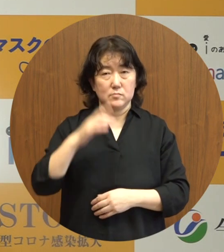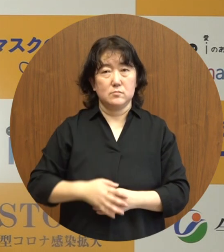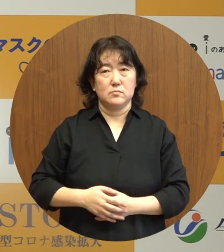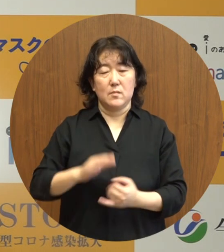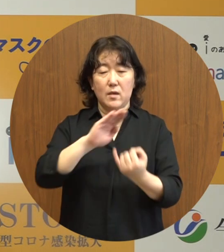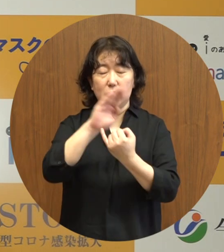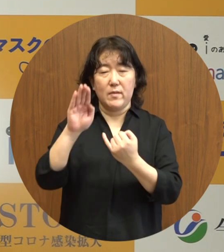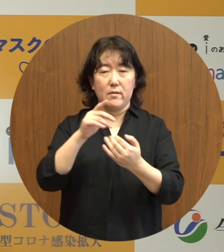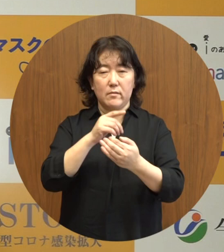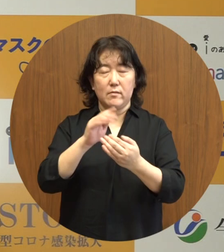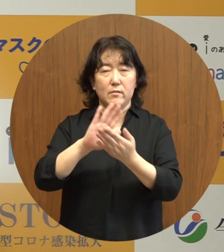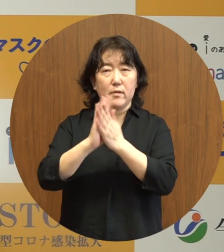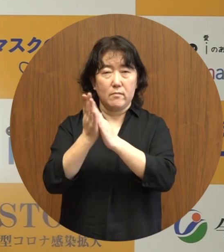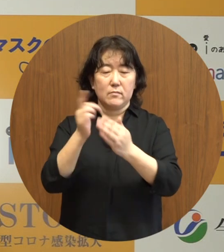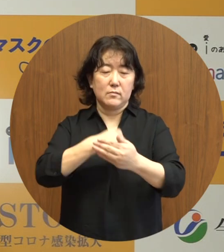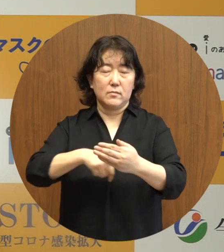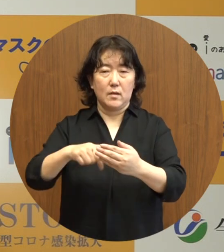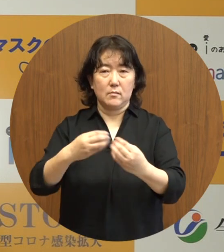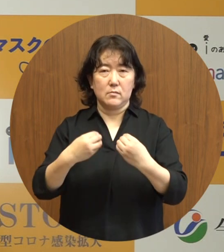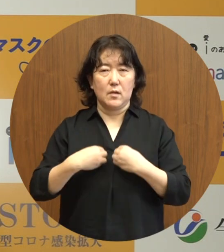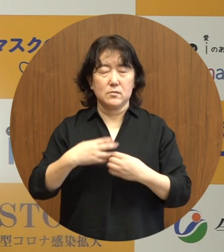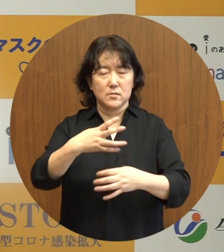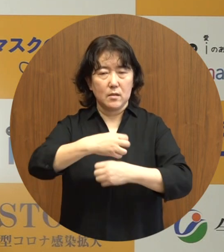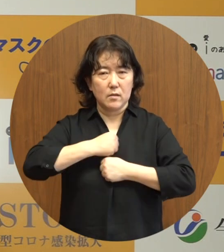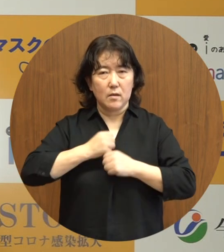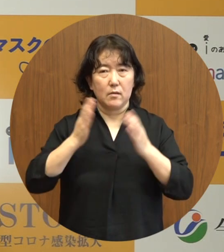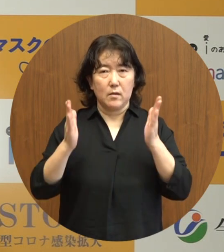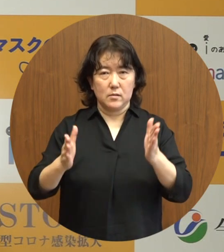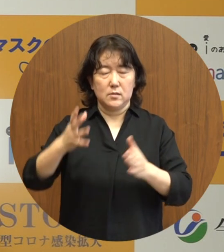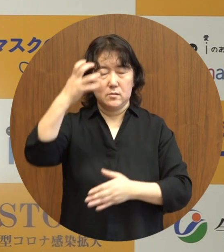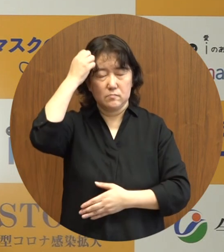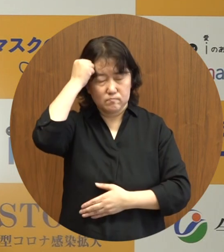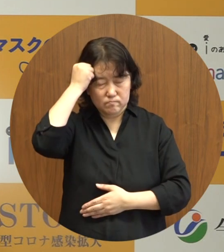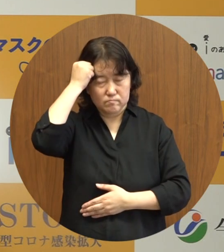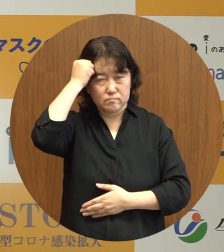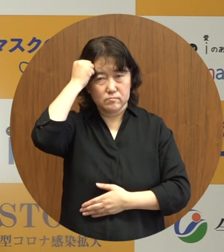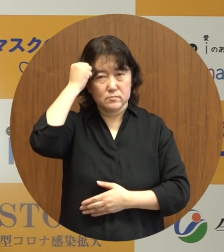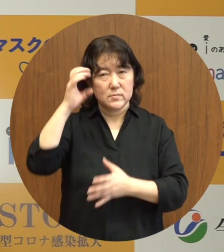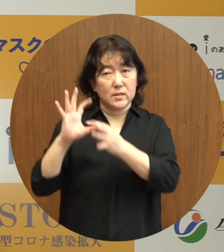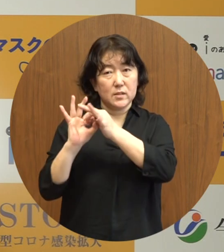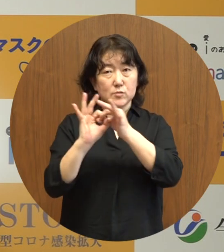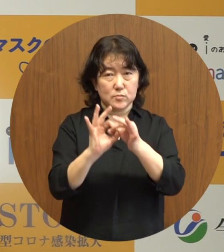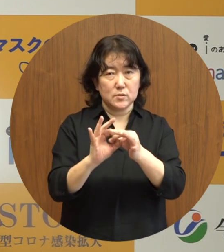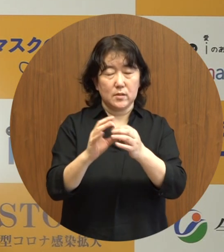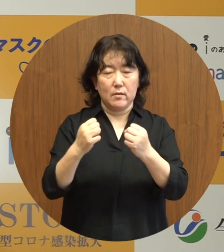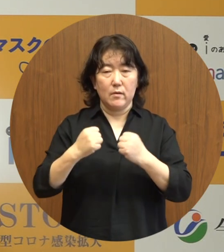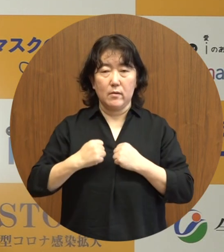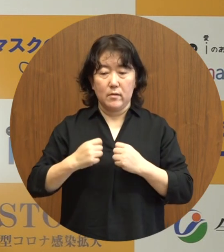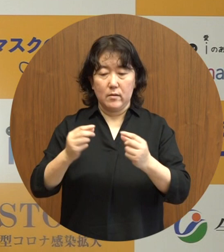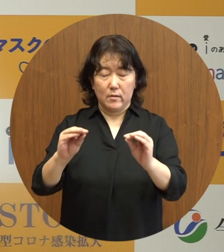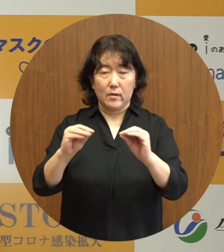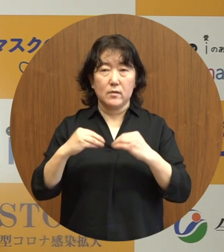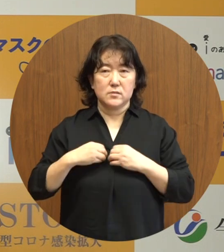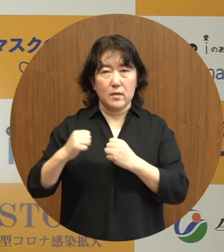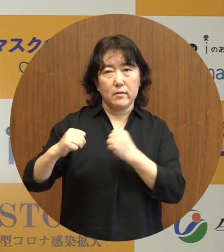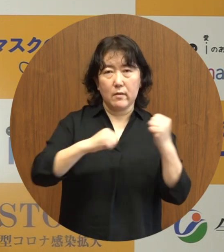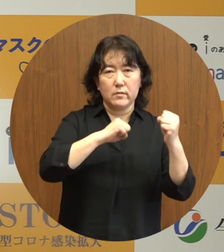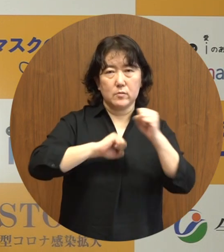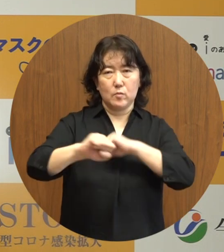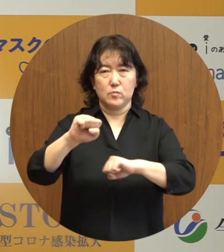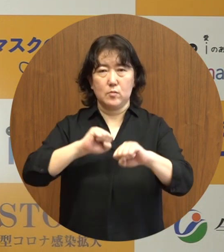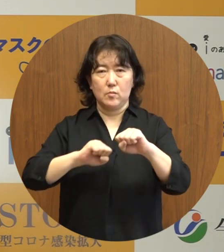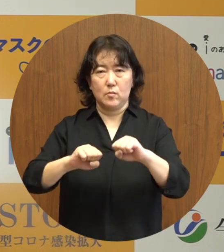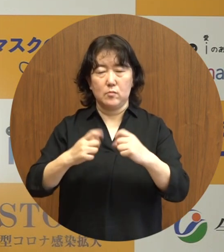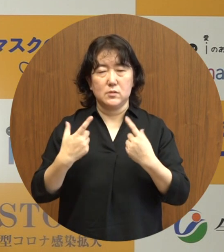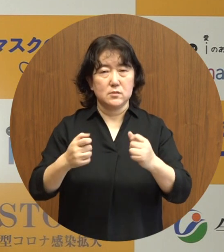内は現在も感染警戒期であることを忘れず、引き続き感染回避行動の徹底をお願いします